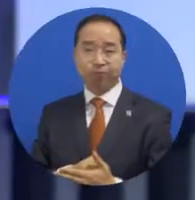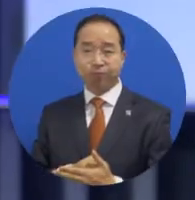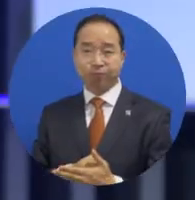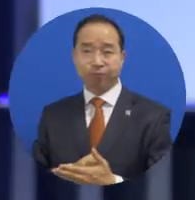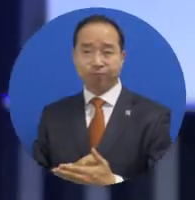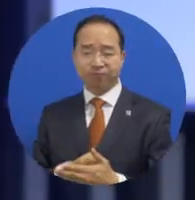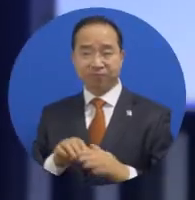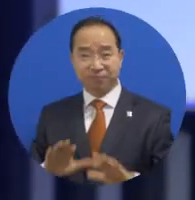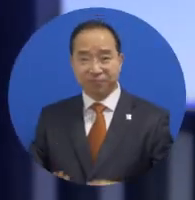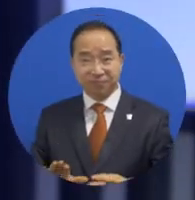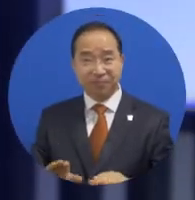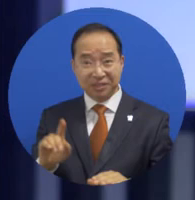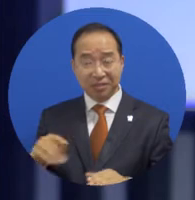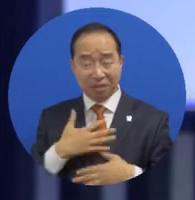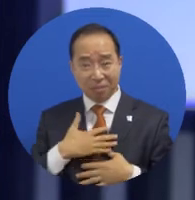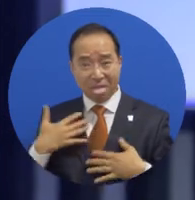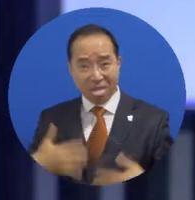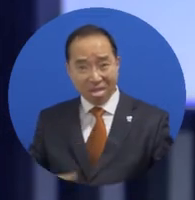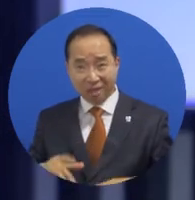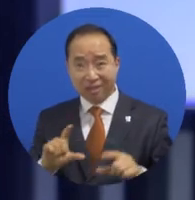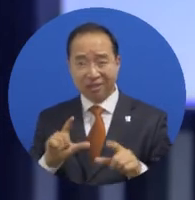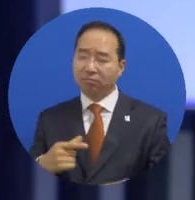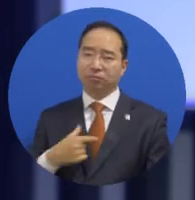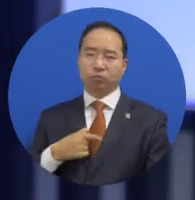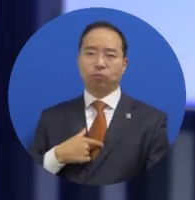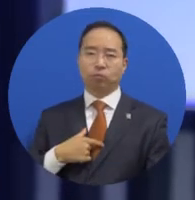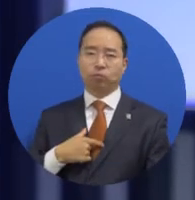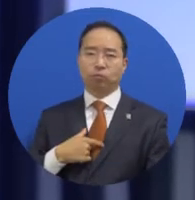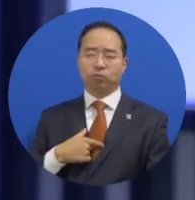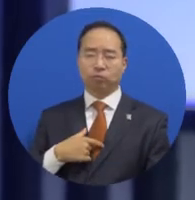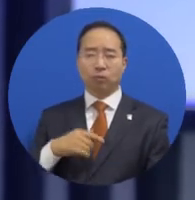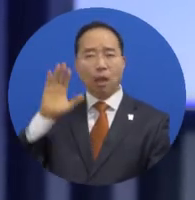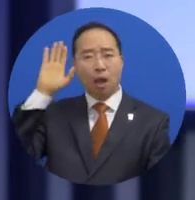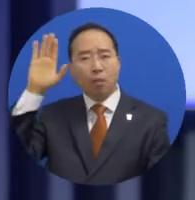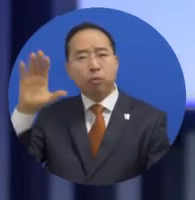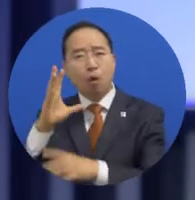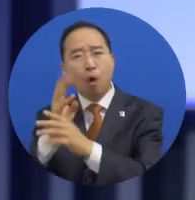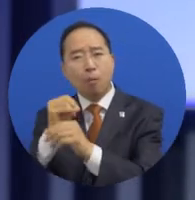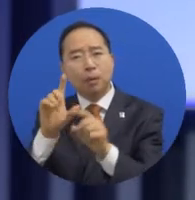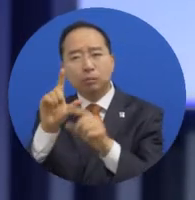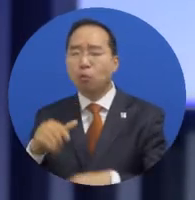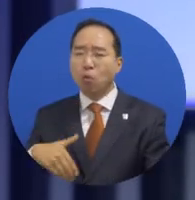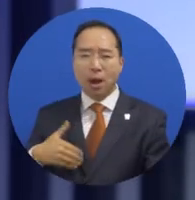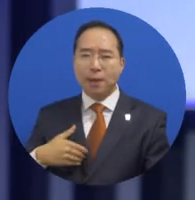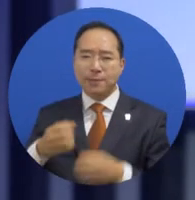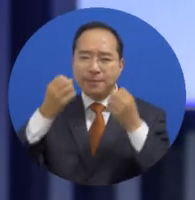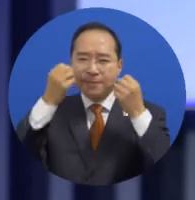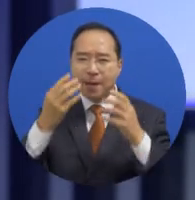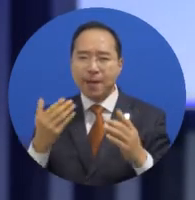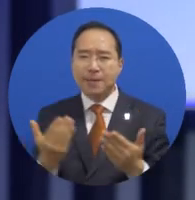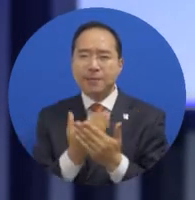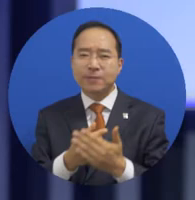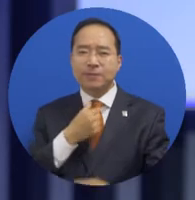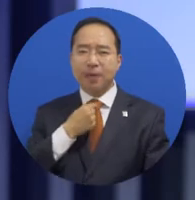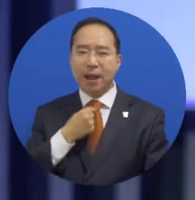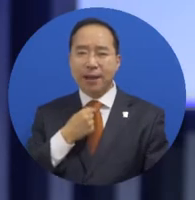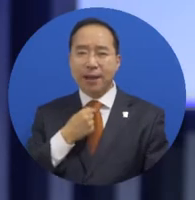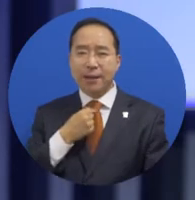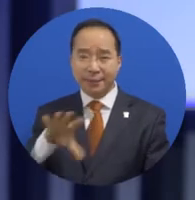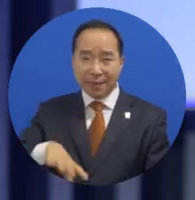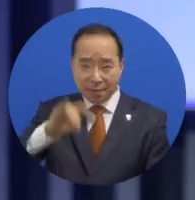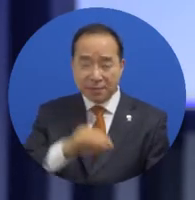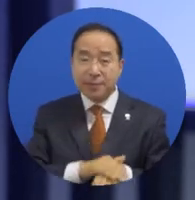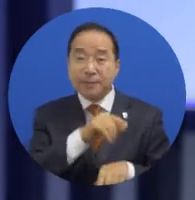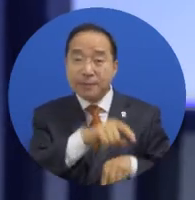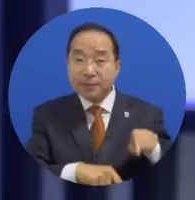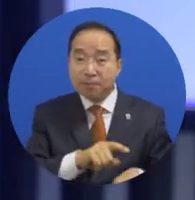나 이렇게 살기 싫어. 지금 앞으로 얼마나 더 살지 모르지만 좀 다르게 살아보겠어. 그래서 제일 먼저